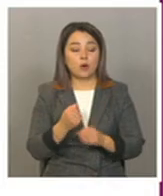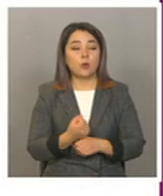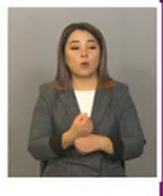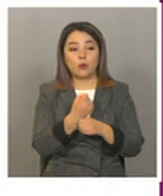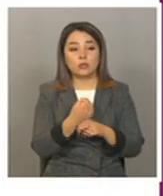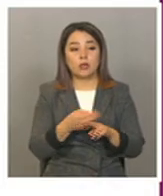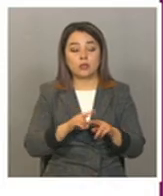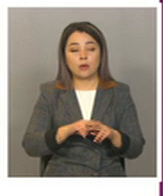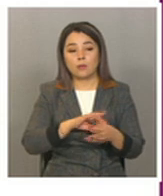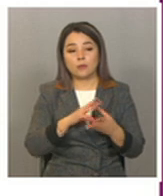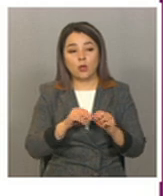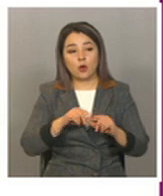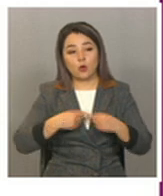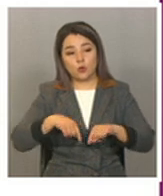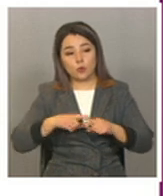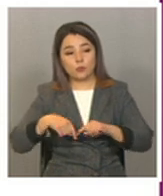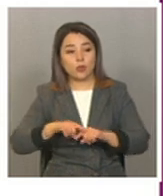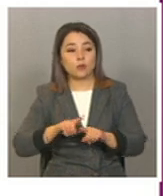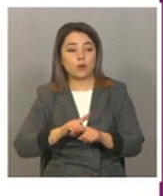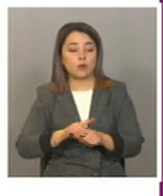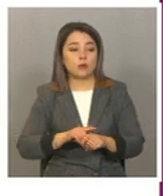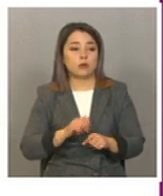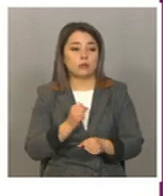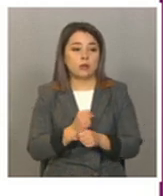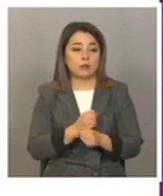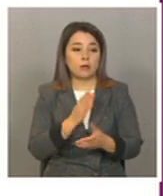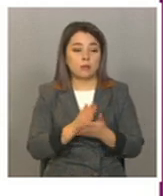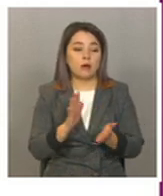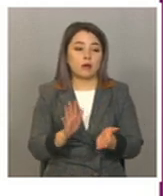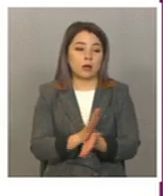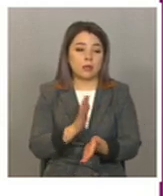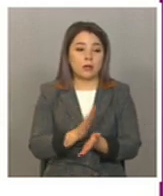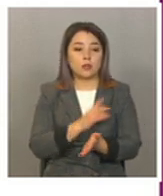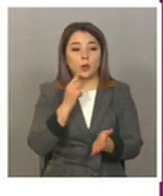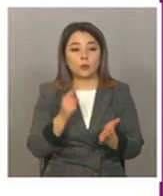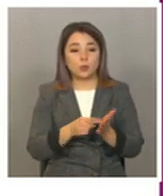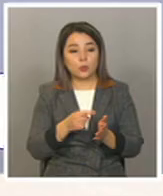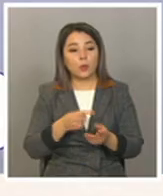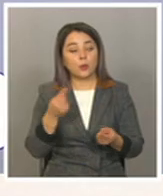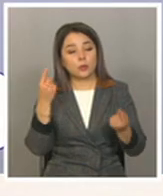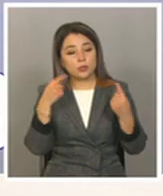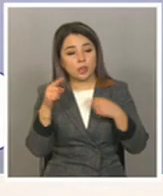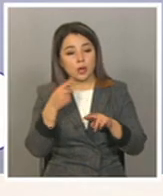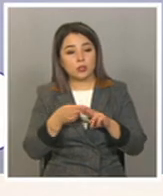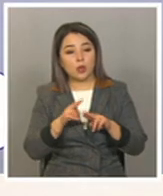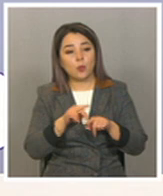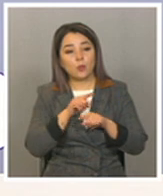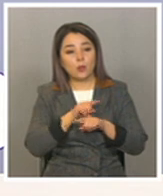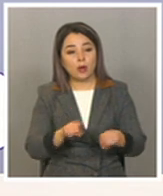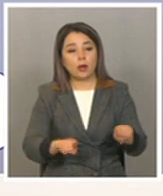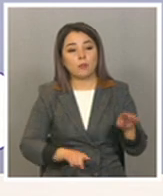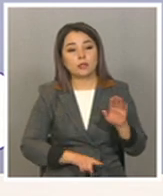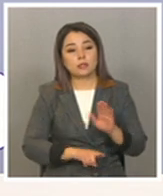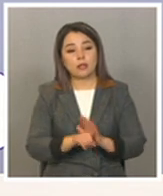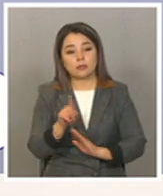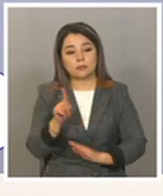құрылды. Сонымен қатар газет журналдарда осын идеяны уағыздау басталды.